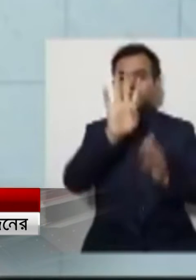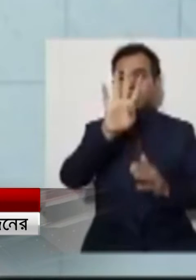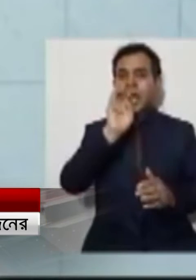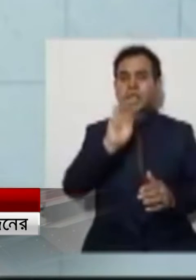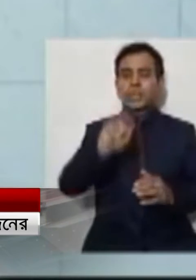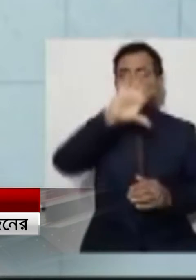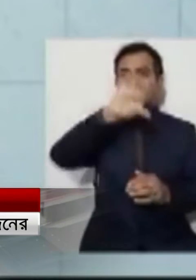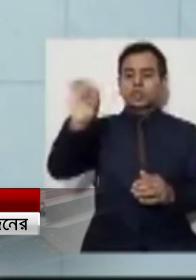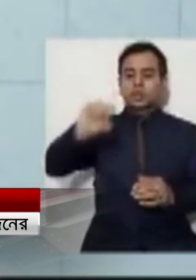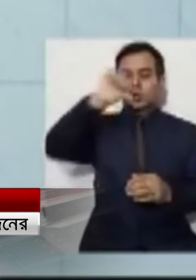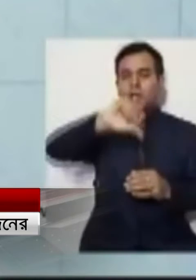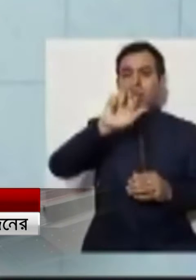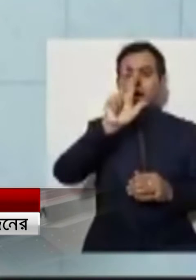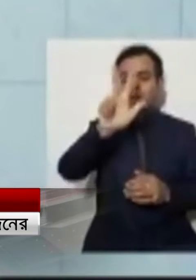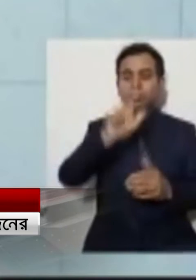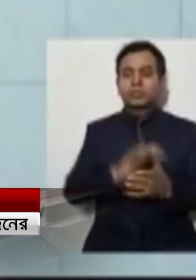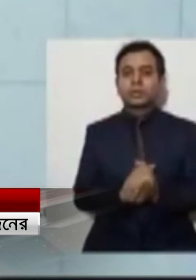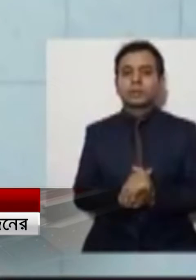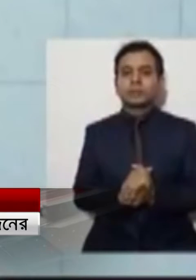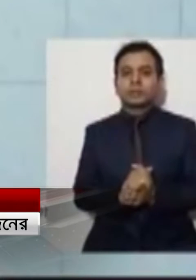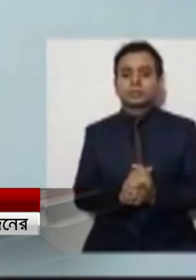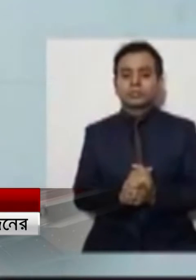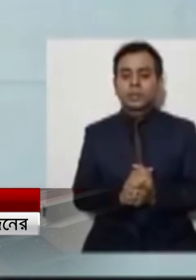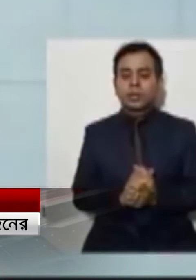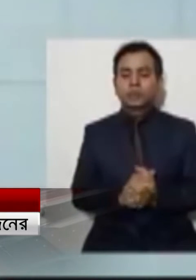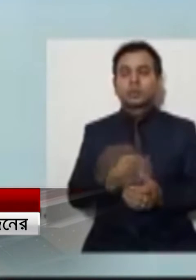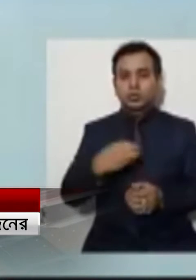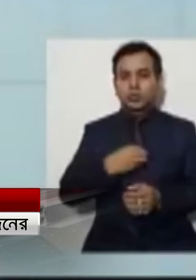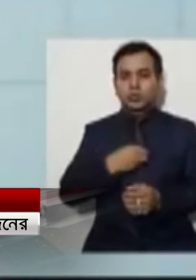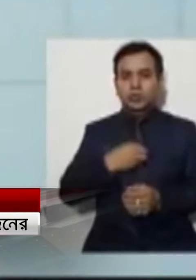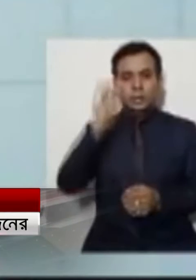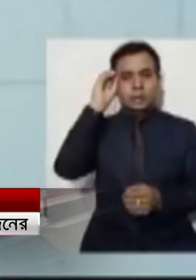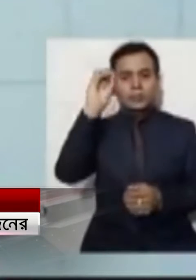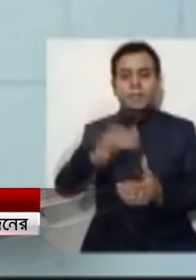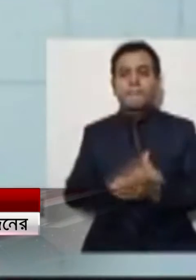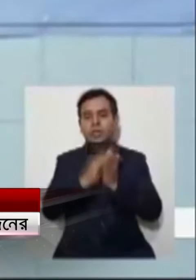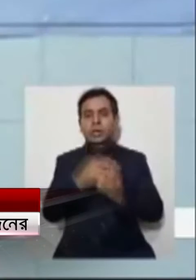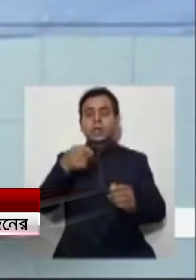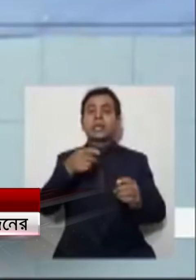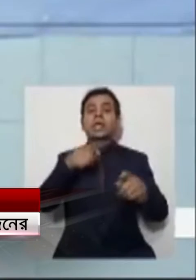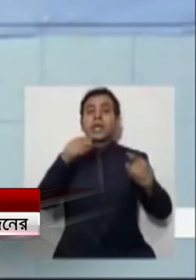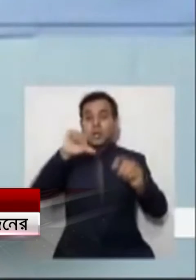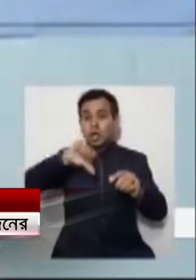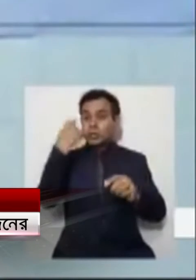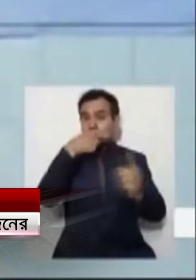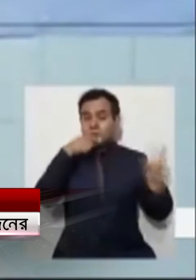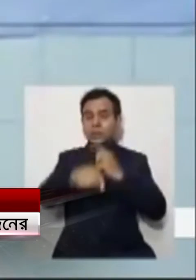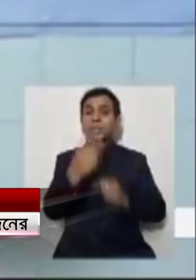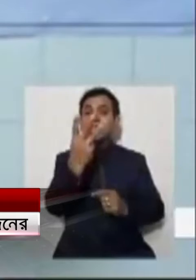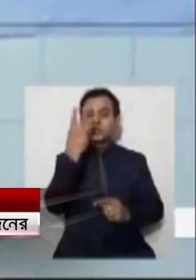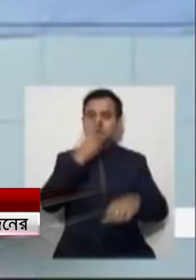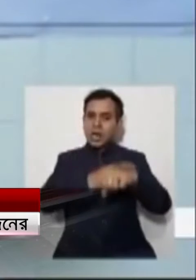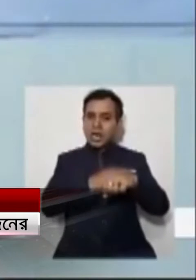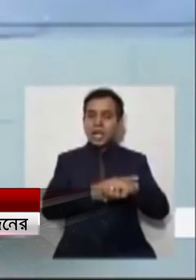দুঃখের সাথে জানাই, আমাদের গত 24 ঘন্টায় মৃত্যুবরণ করেছে 9 জন। নারায়ণগঞ্জে 2 জন, টাঙ্গাইলে